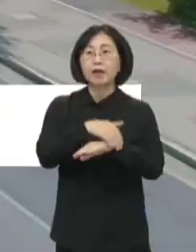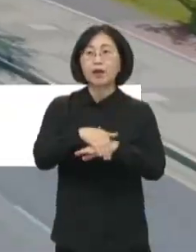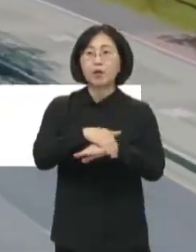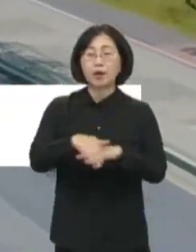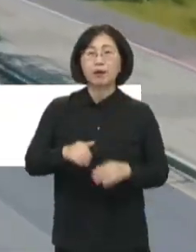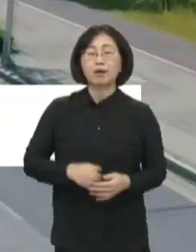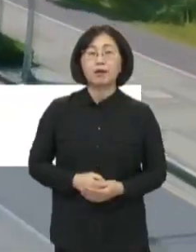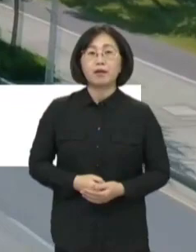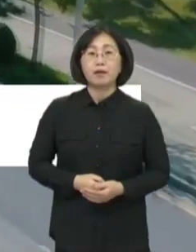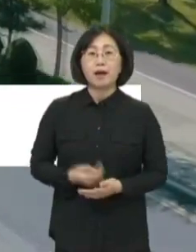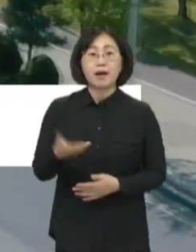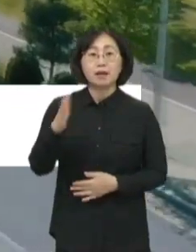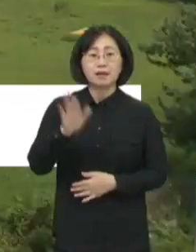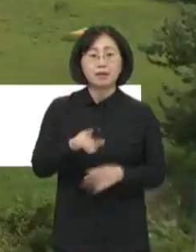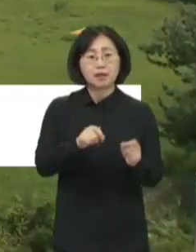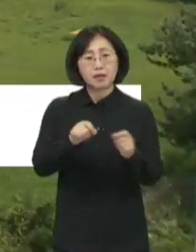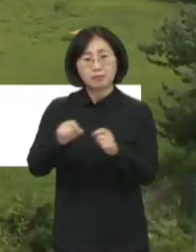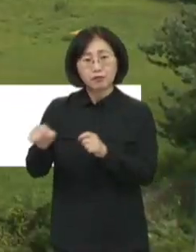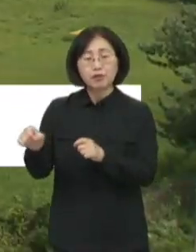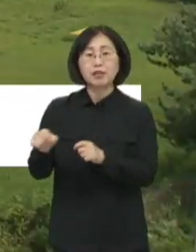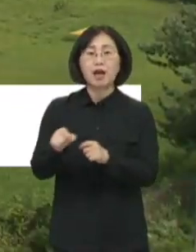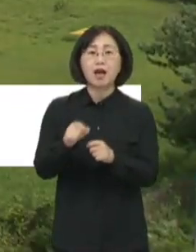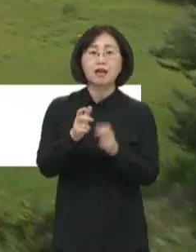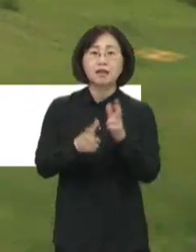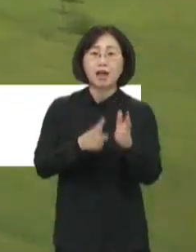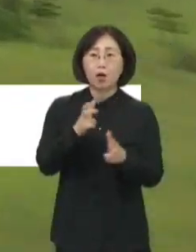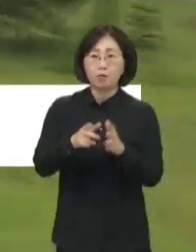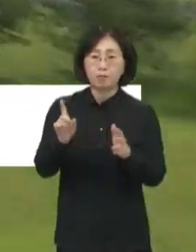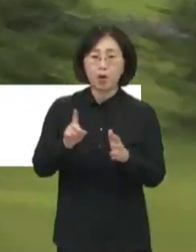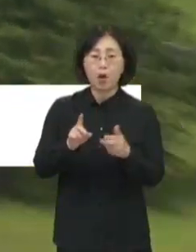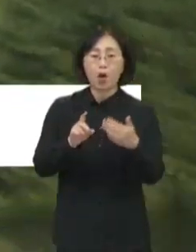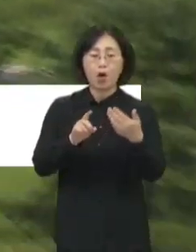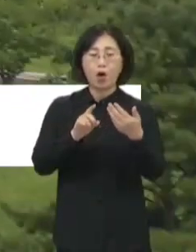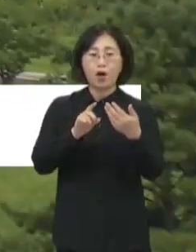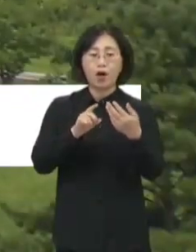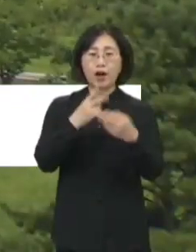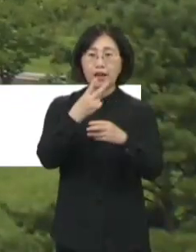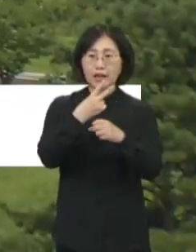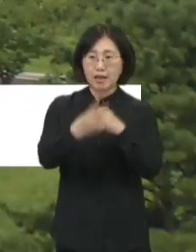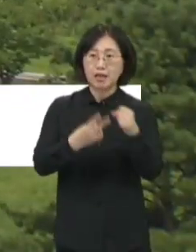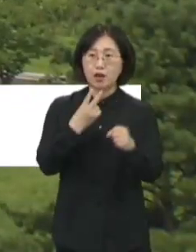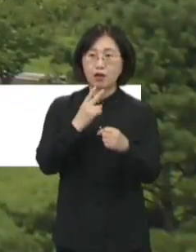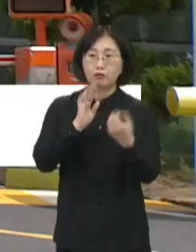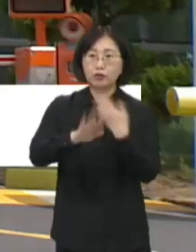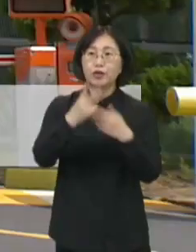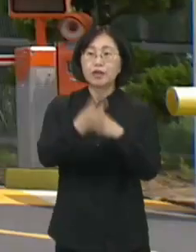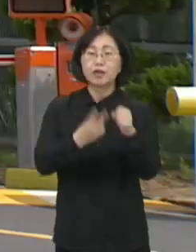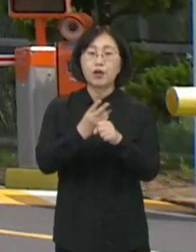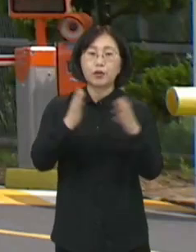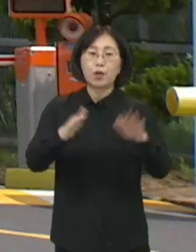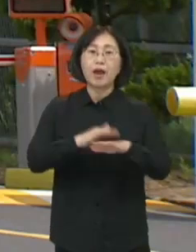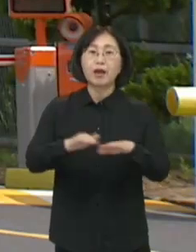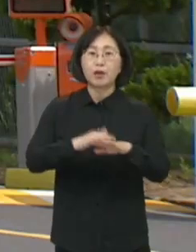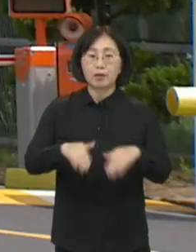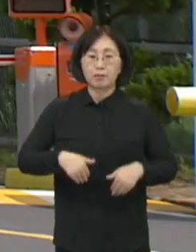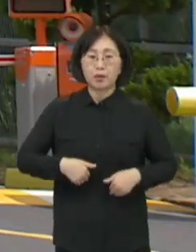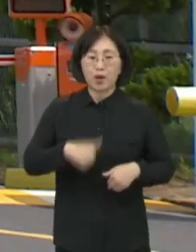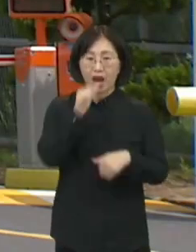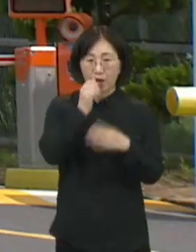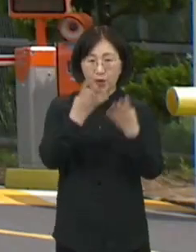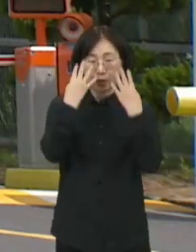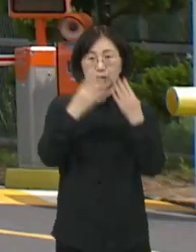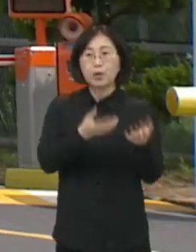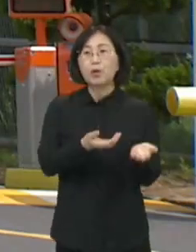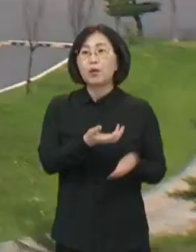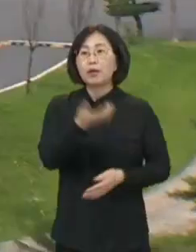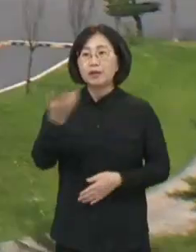들어갑니다 하지만 지지부진한 지역 수건 사업들은 후반기 대전 시정이 풀어야 할 급선무입니다 대전 교도소 이전 문제를